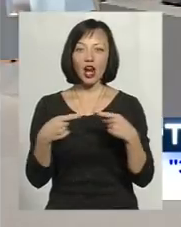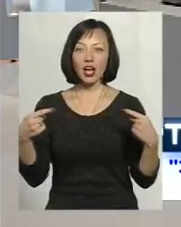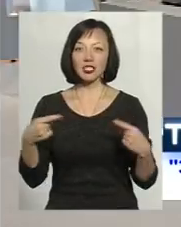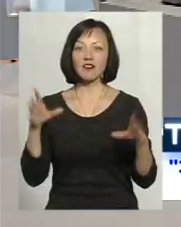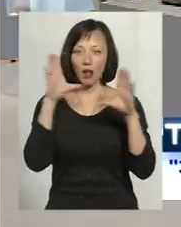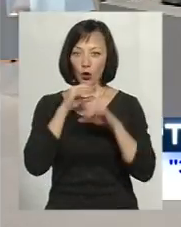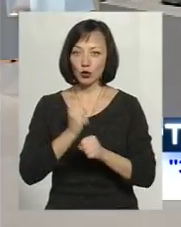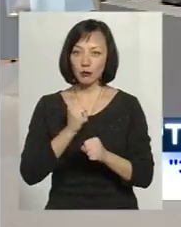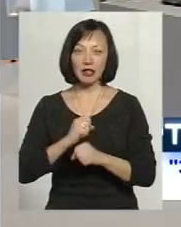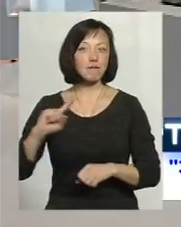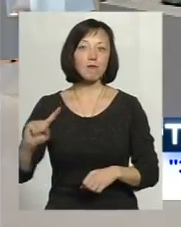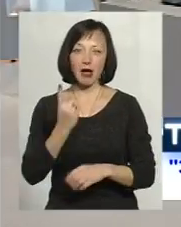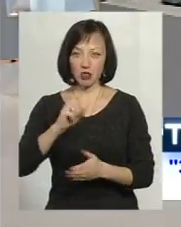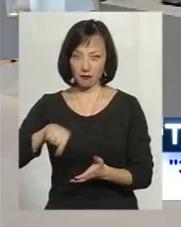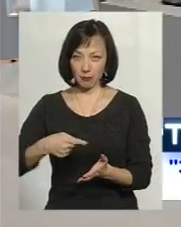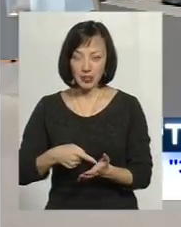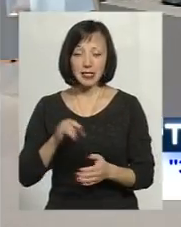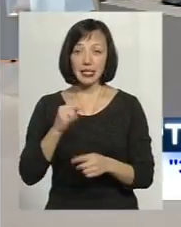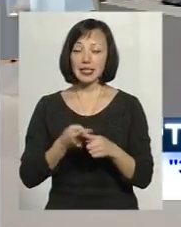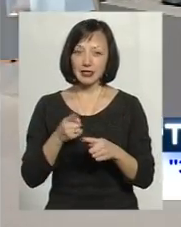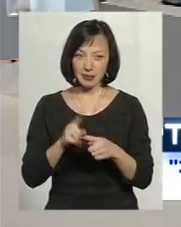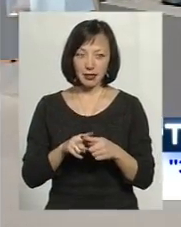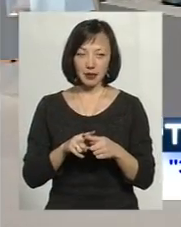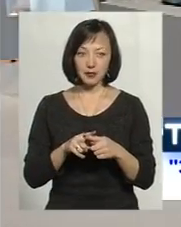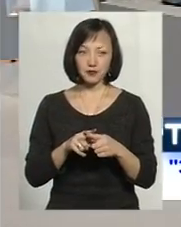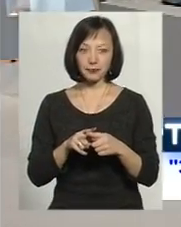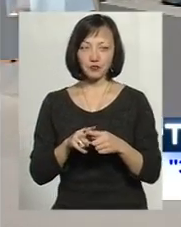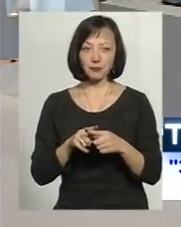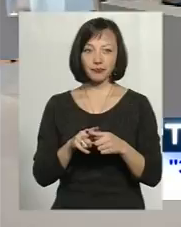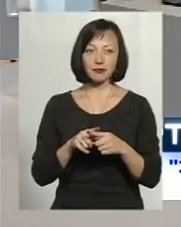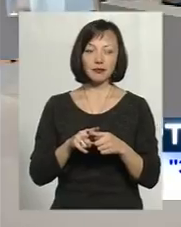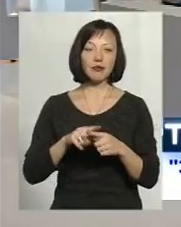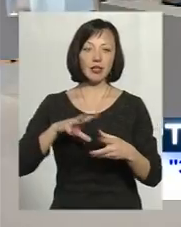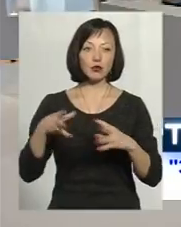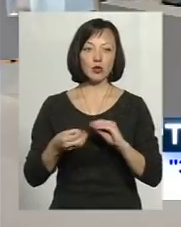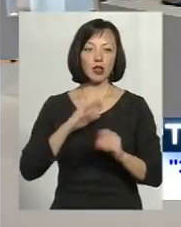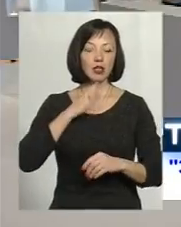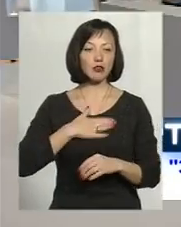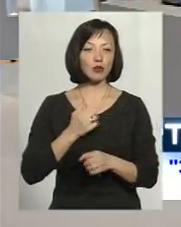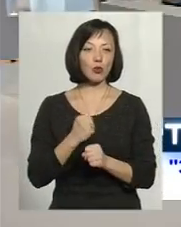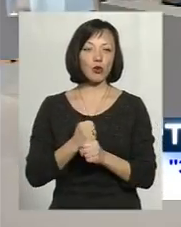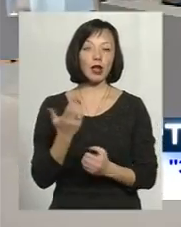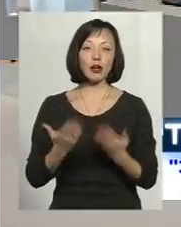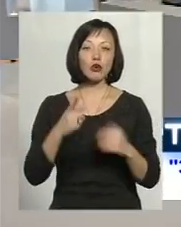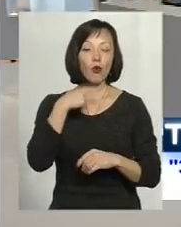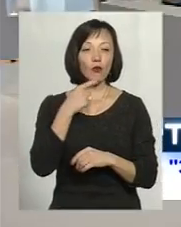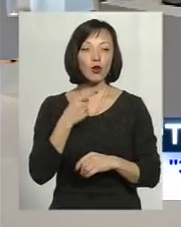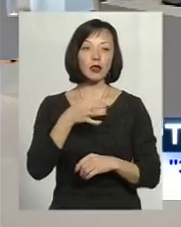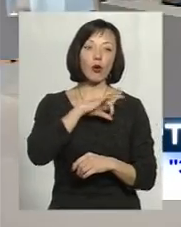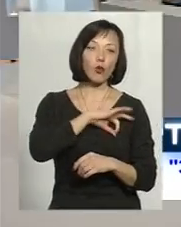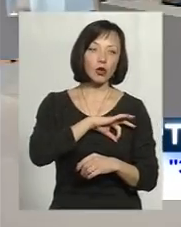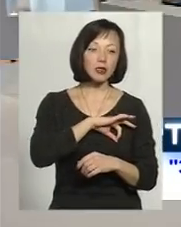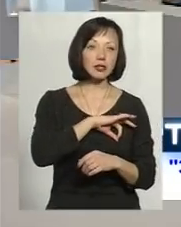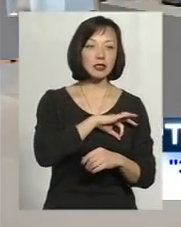нам вдалося зробити вперше в місті, і це насправді результат нашої роботи. Якщо говорити про те, що корисні